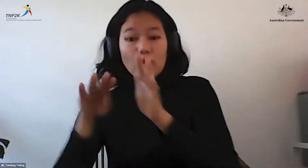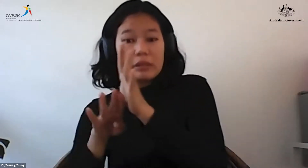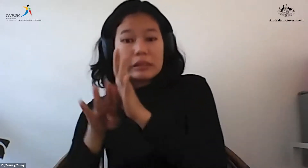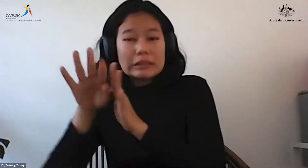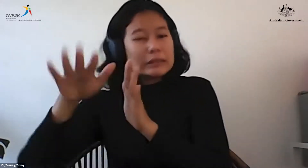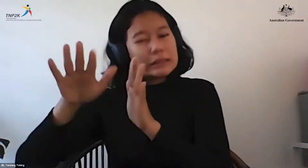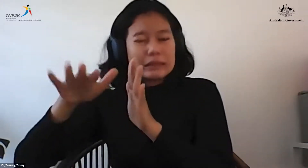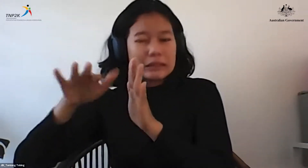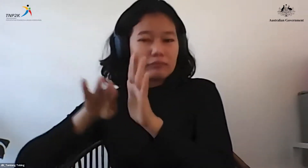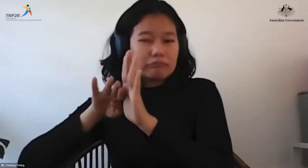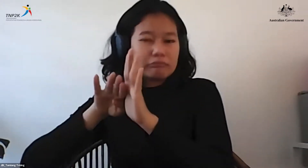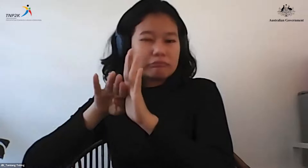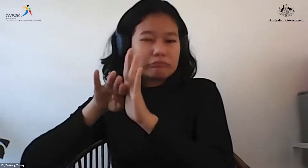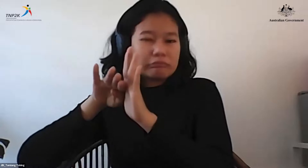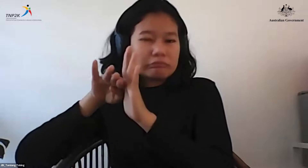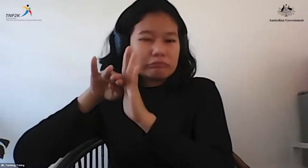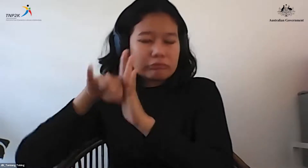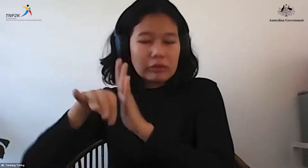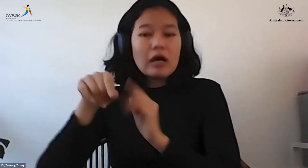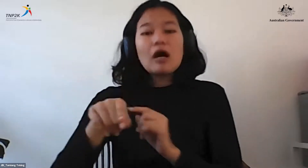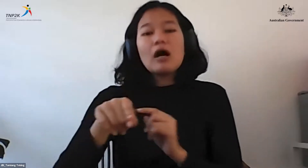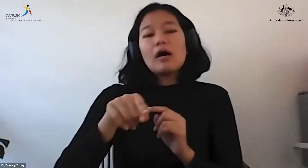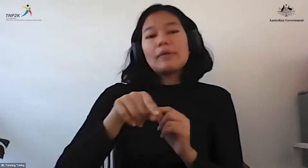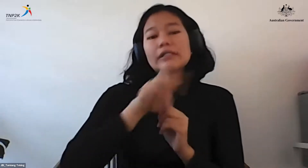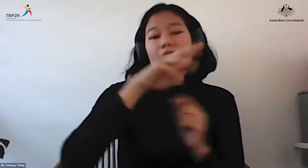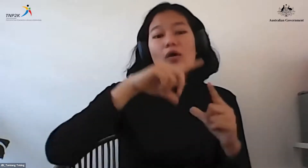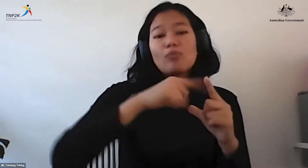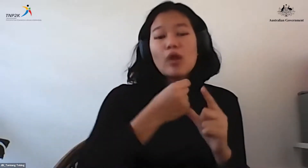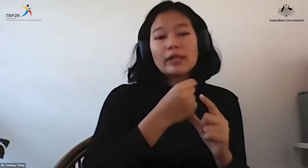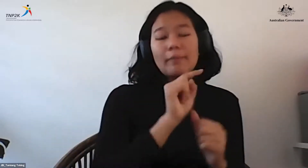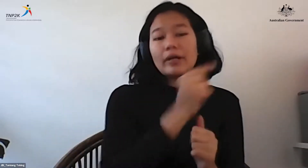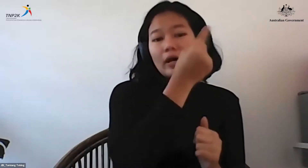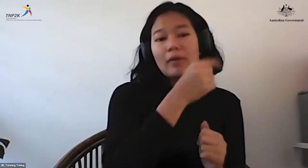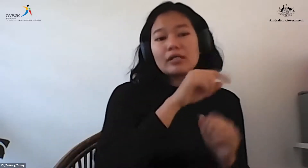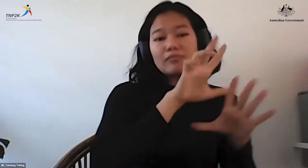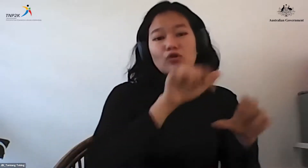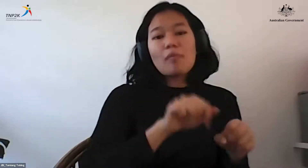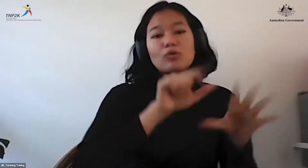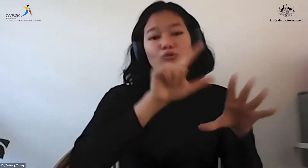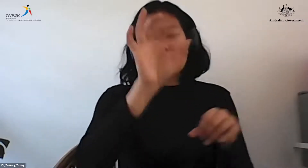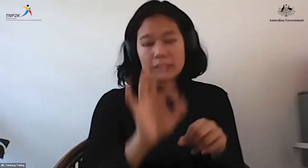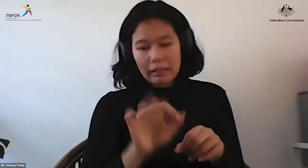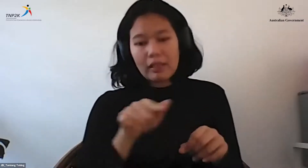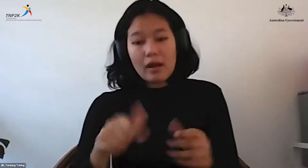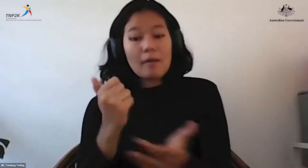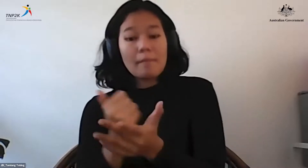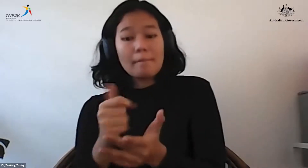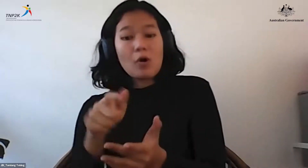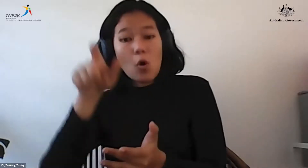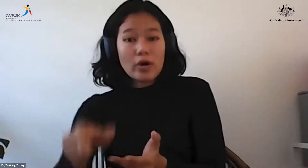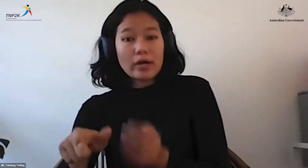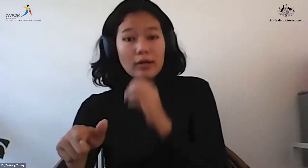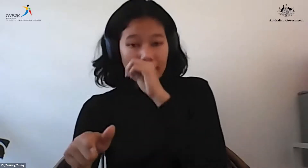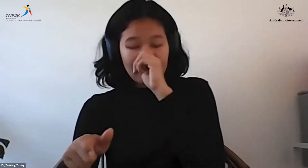Pertumbuhan ekonomi kita di triwulan 1 sekitar 2,97%. Sementara pertumbuhan konsumsi yang biasanya